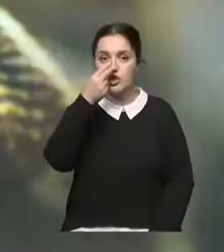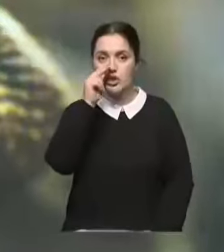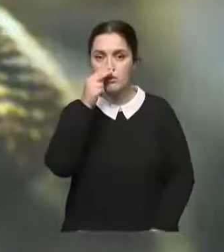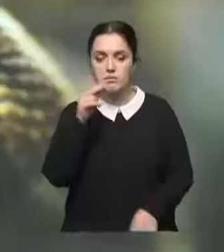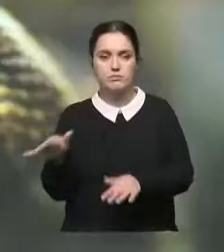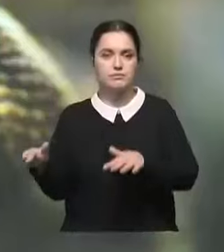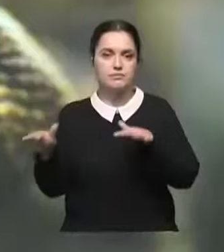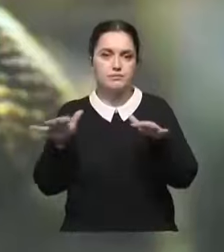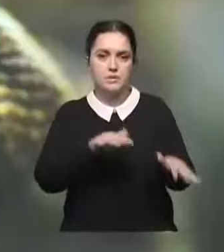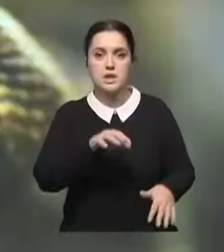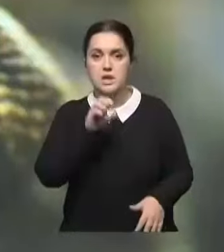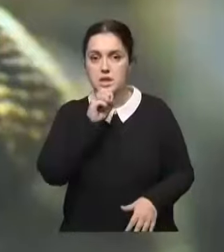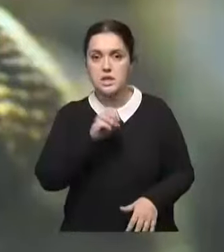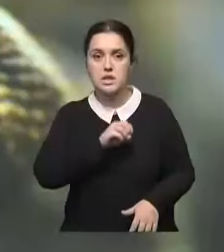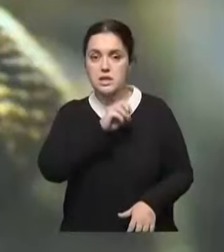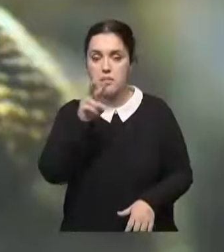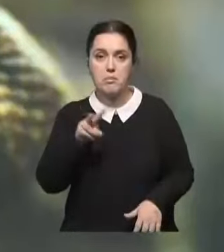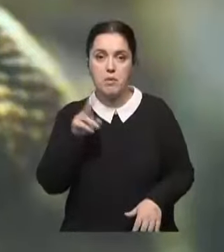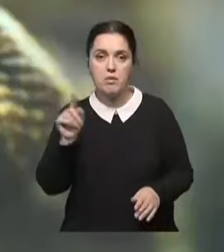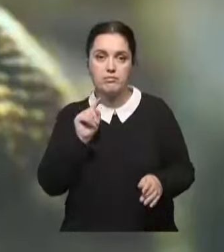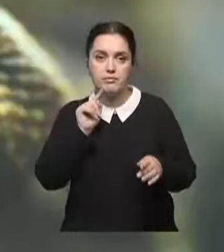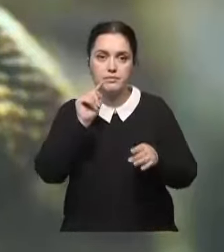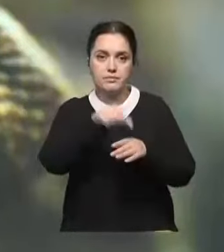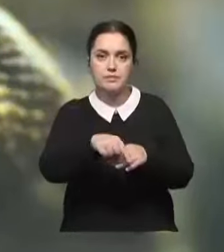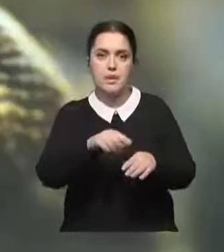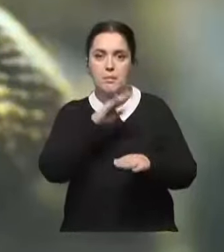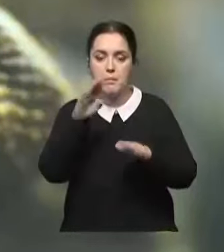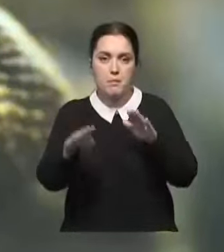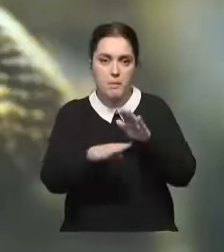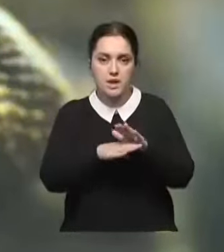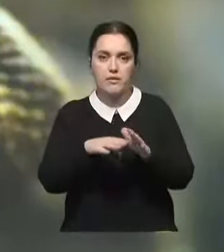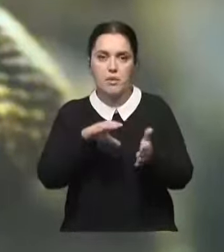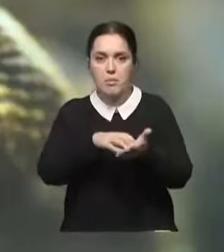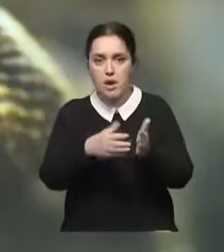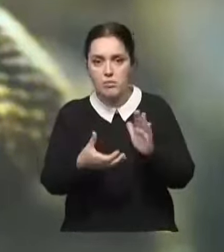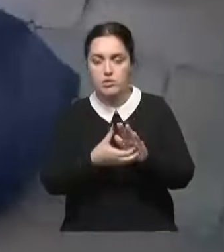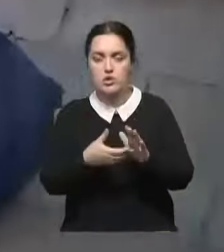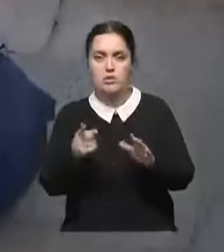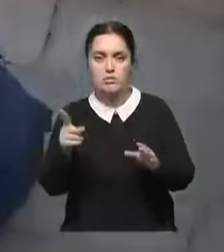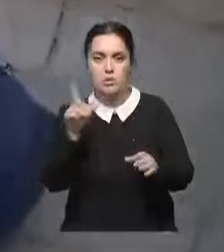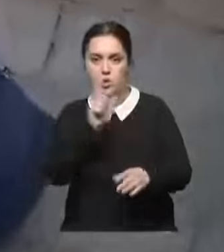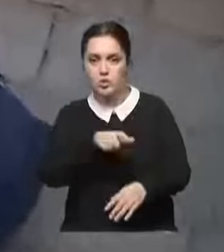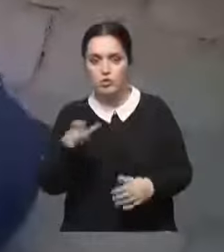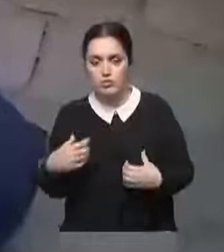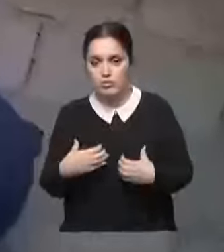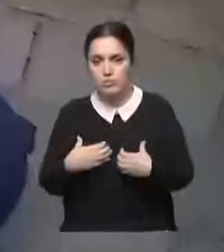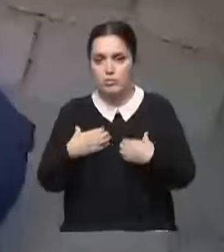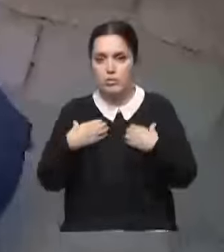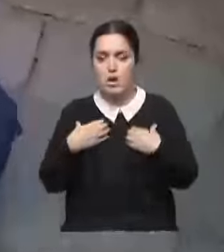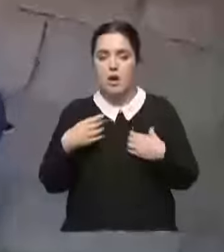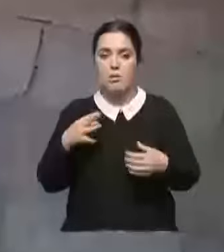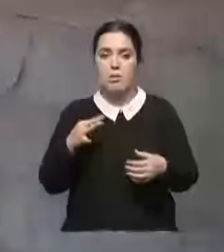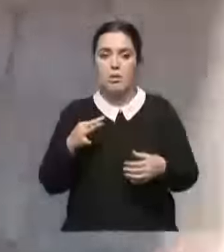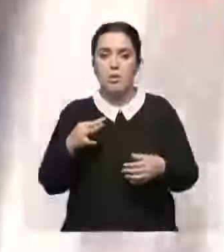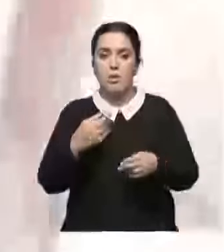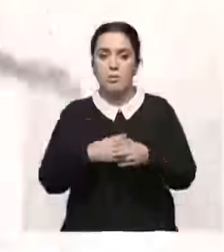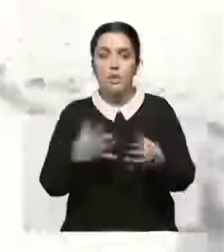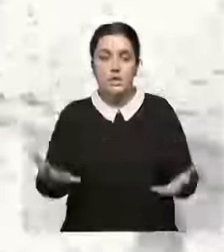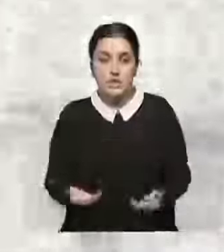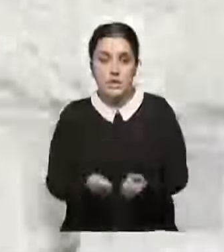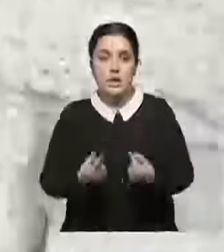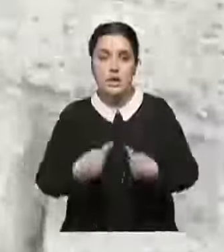наблюдается настоящее нашествие змей. Пресмыкающиеся заползают во дворы, подвалы и подсобные помещения, пугая горожан. По